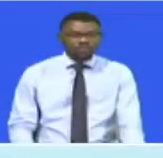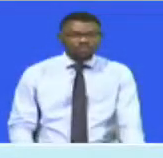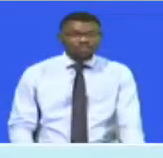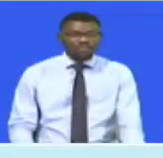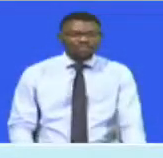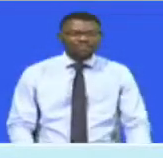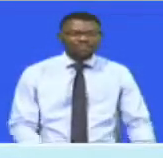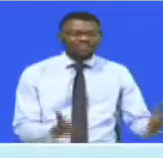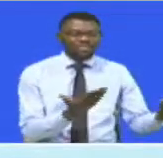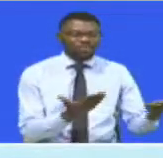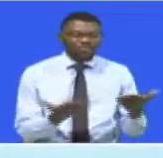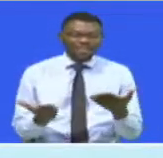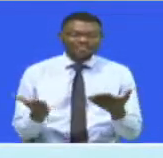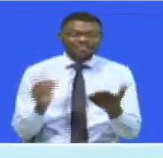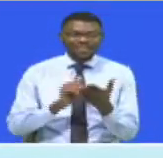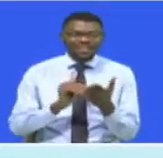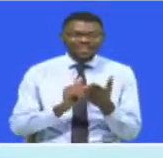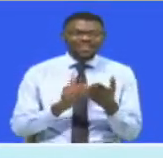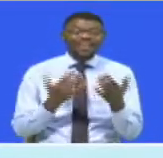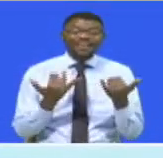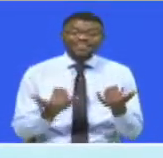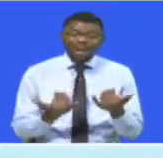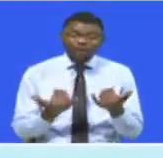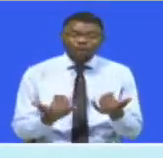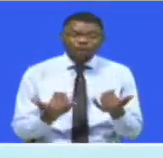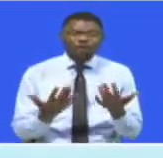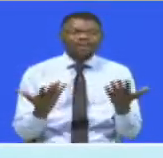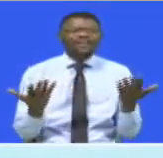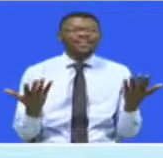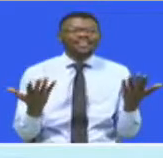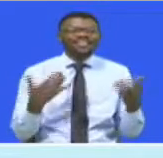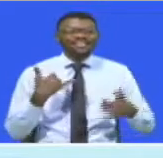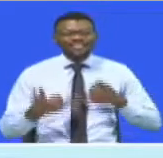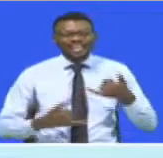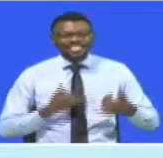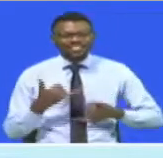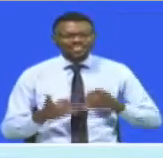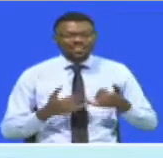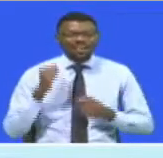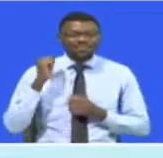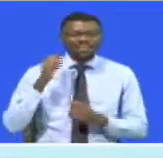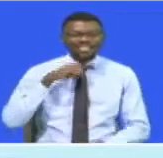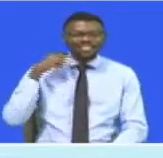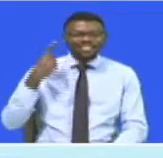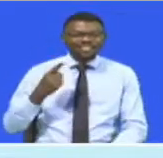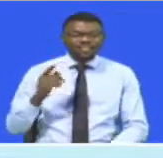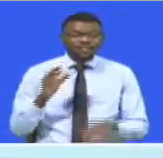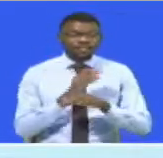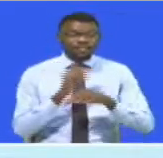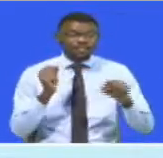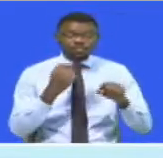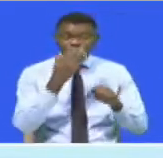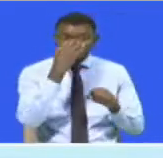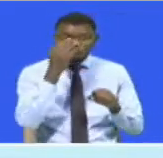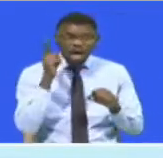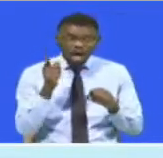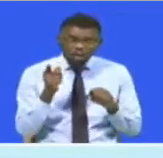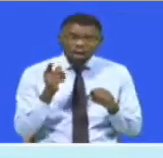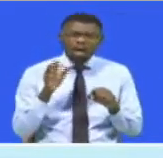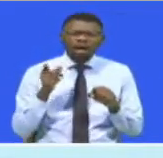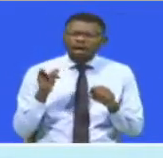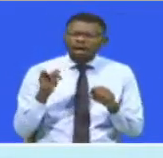Karibu tena mtazamaji. Kwanza kabisa tujiliwaze ambapo kwenye makala ya Mirindimo Rais William Ruto ameibua